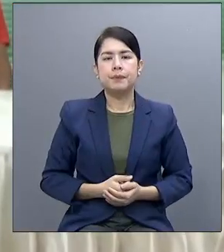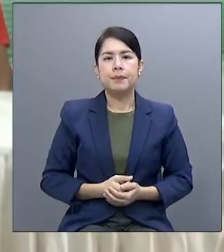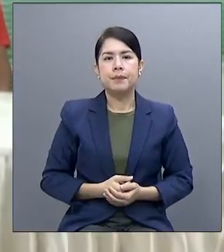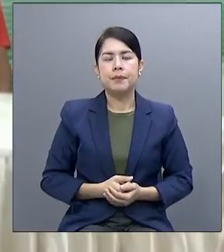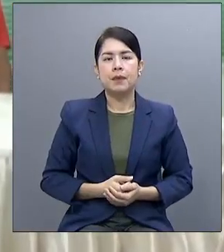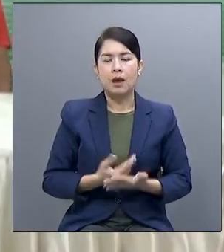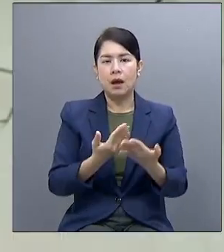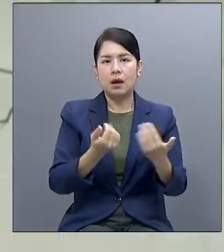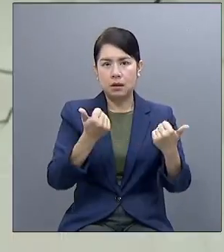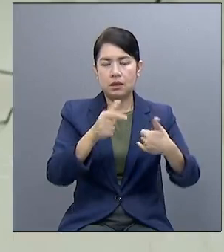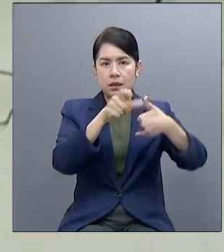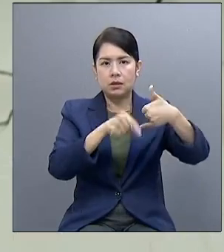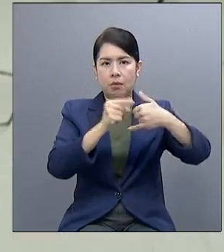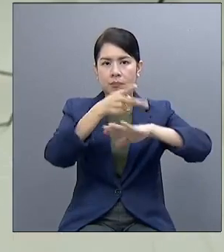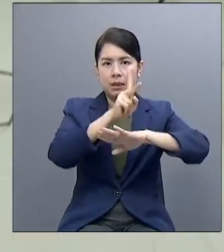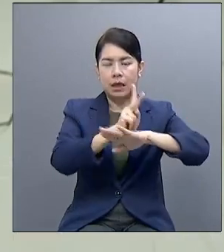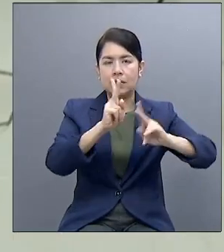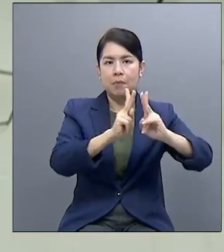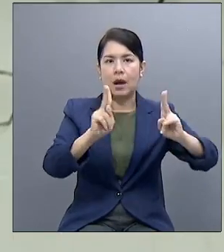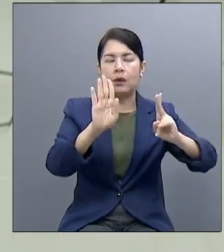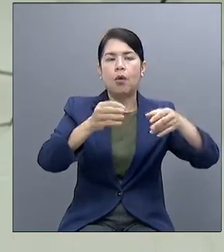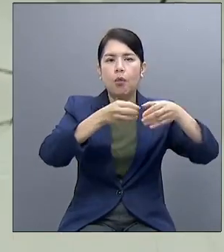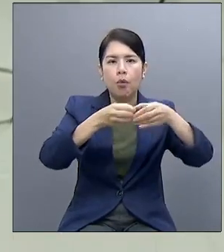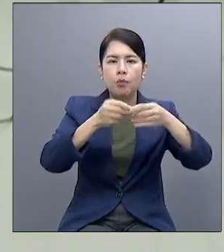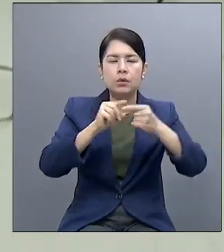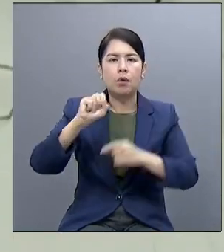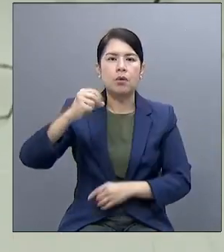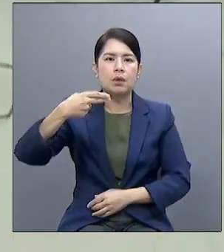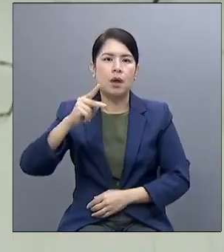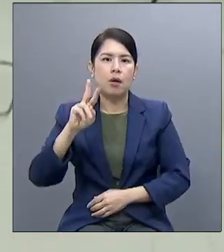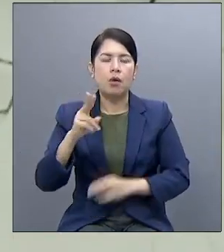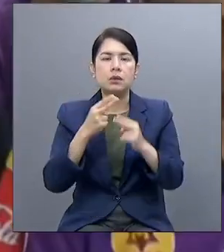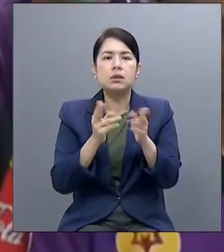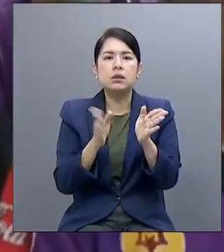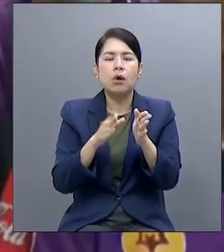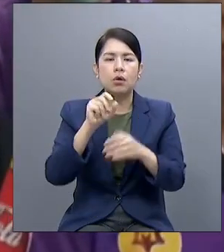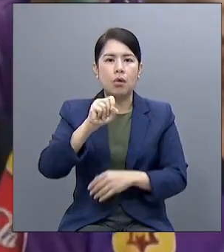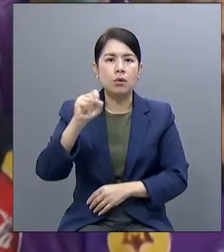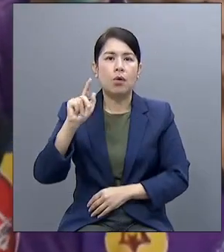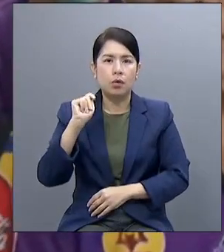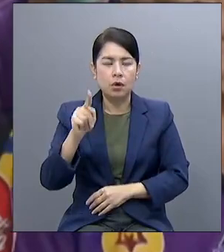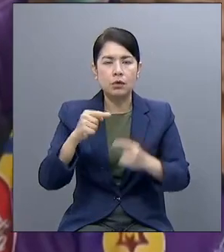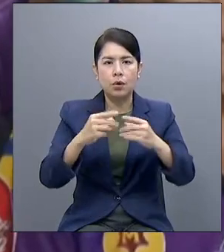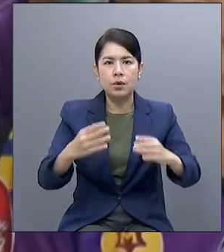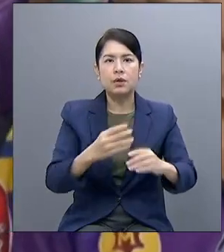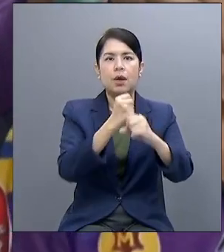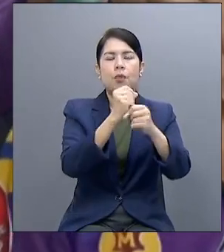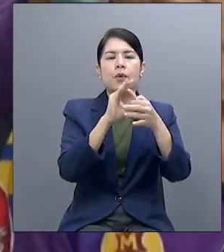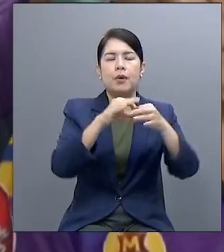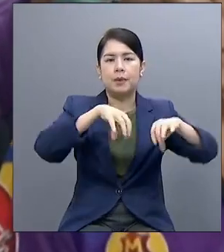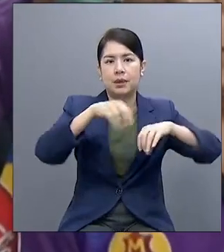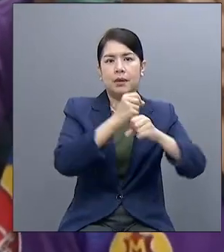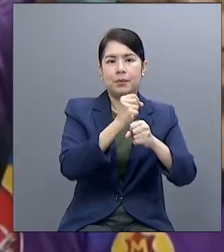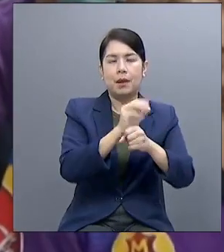เบื้องต้นประธานกรรมการดำเนินการสันนิบาตสหกรณ์แห่งประเทศไทยหรือสสท.สรุปแนวทางการดำเนินงานของสหกรณ์เช่น